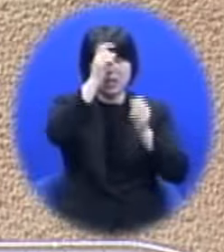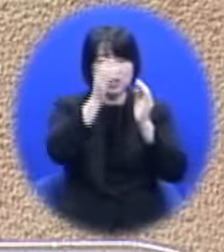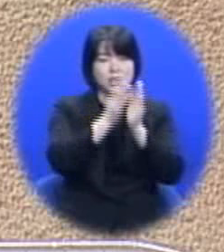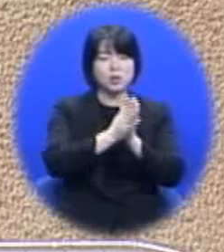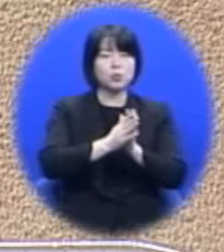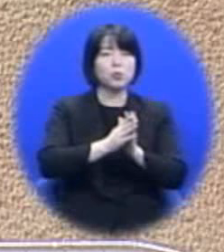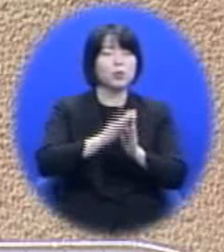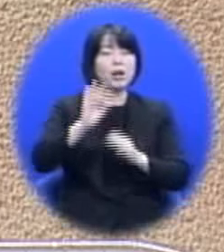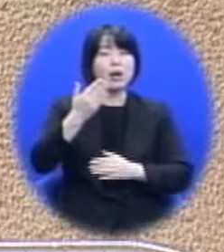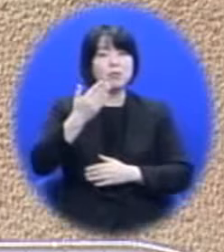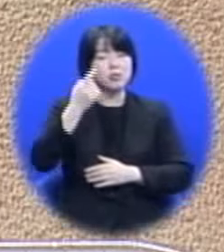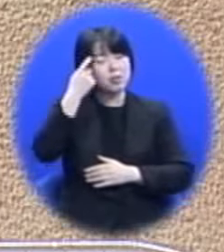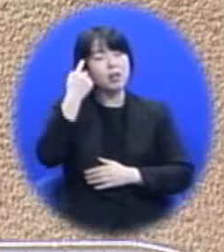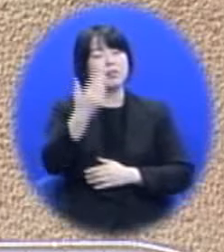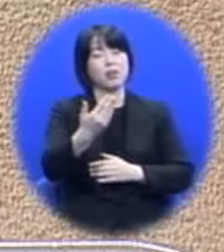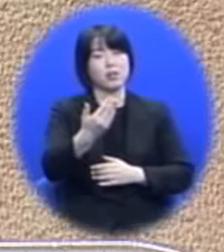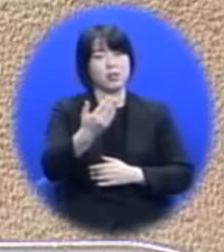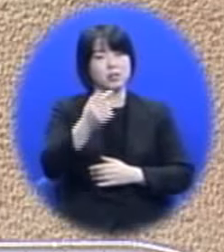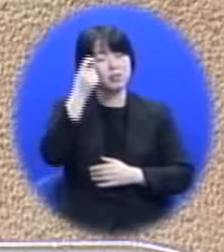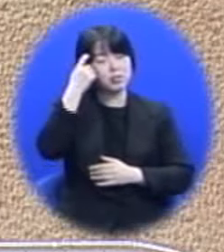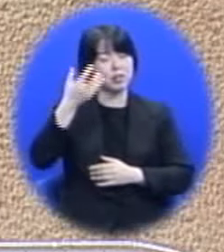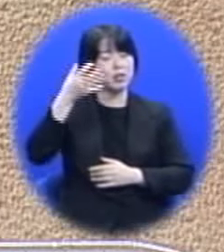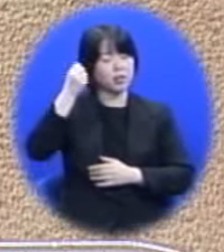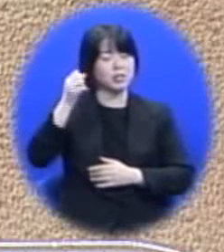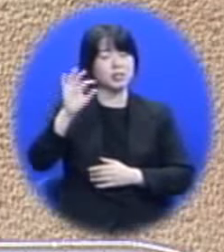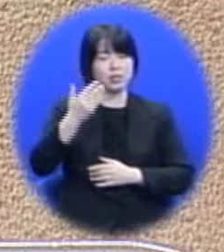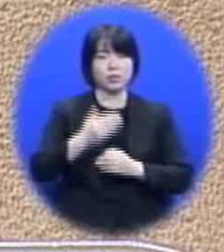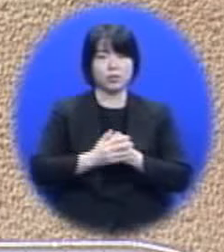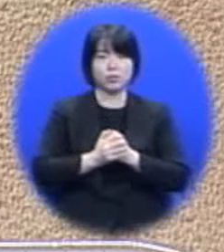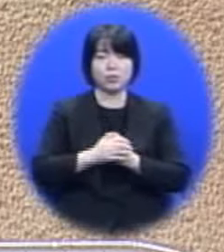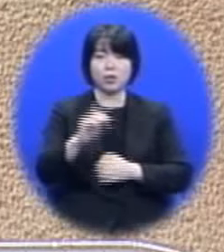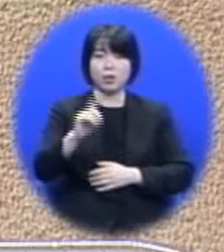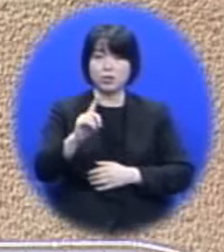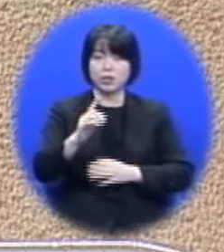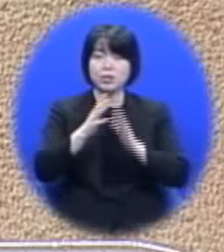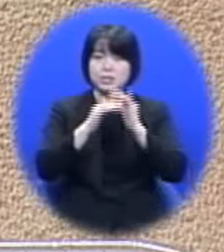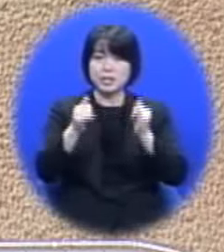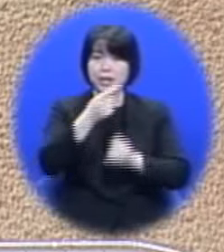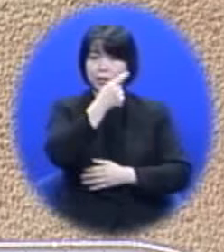기도한다고 되나 이런 생각이 드는 겁니다. 어느 분의 간증입니다.